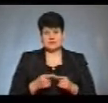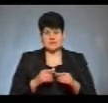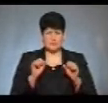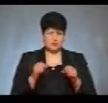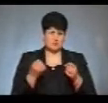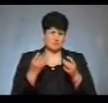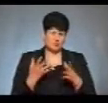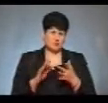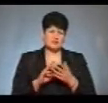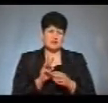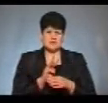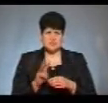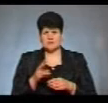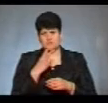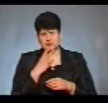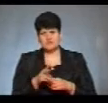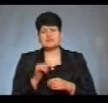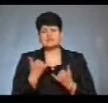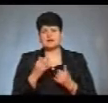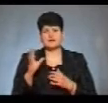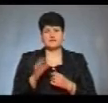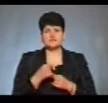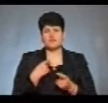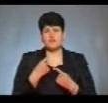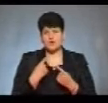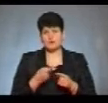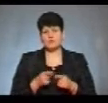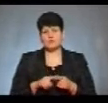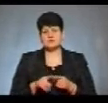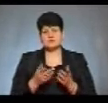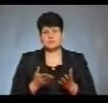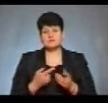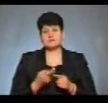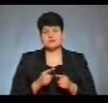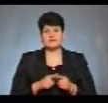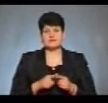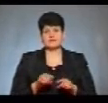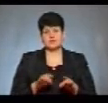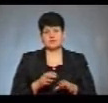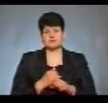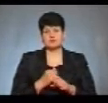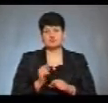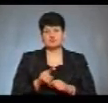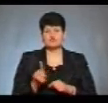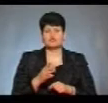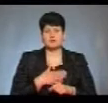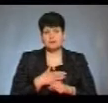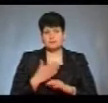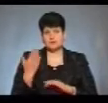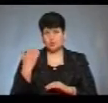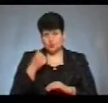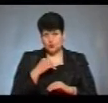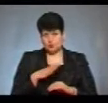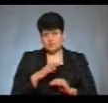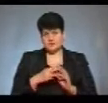на сайті, і зараз всі мас-медіа про це тільки голосять. Але ми це вирішили зробити тільки через те, що нам минулого року